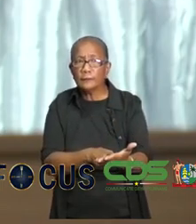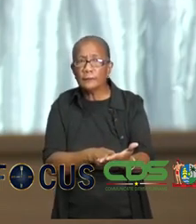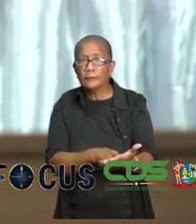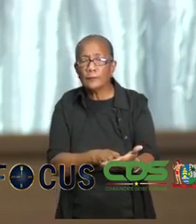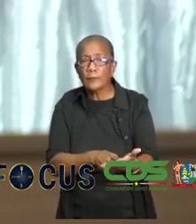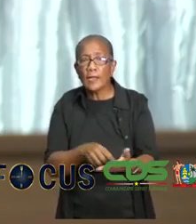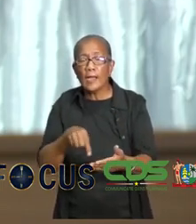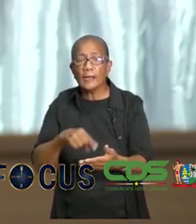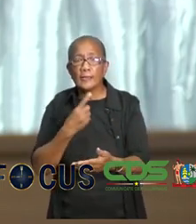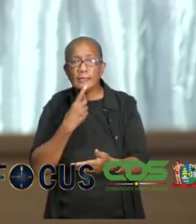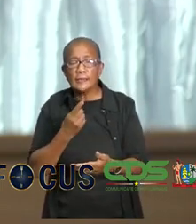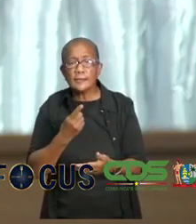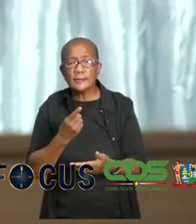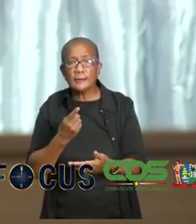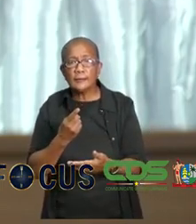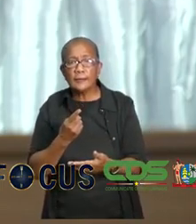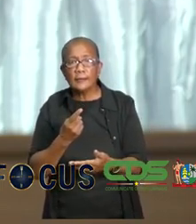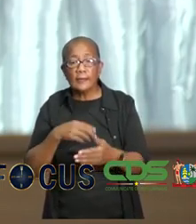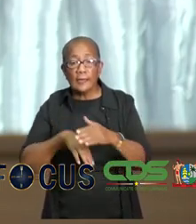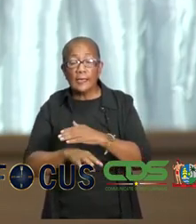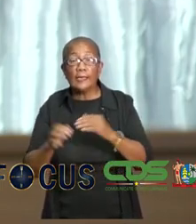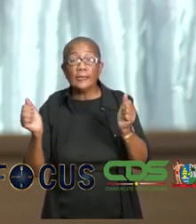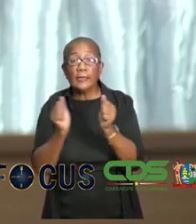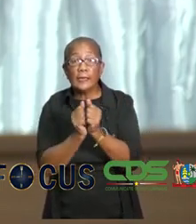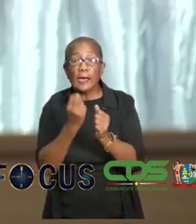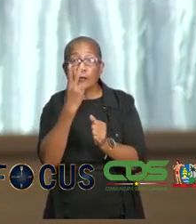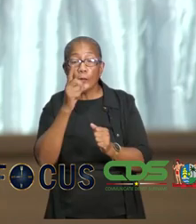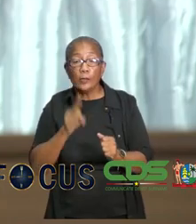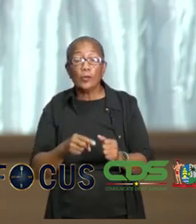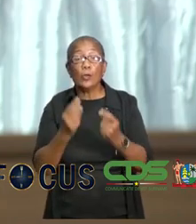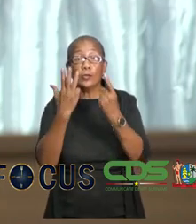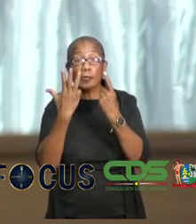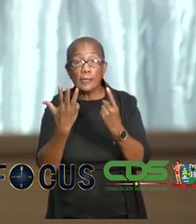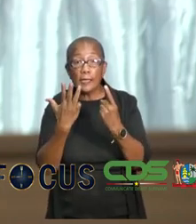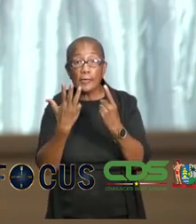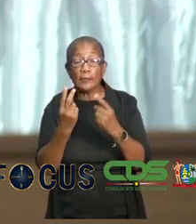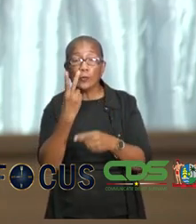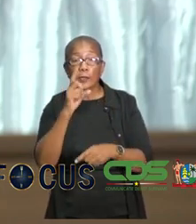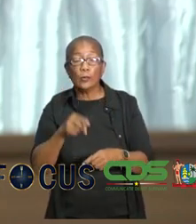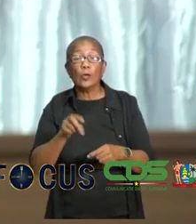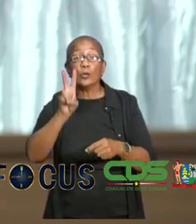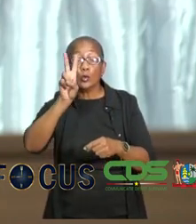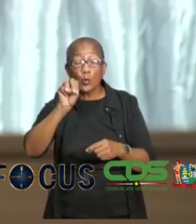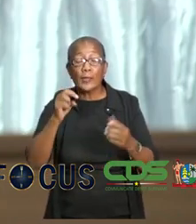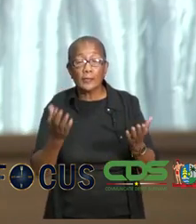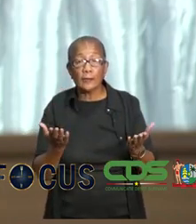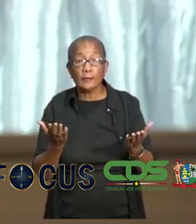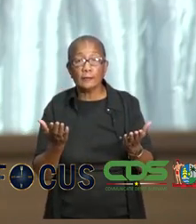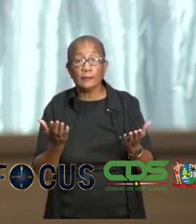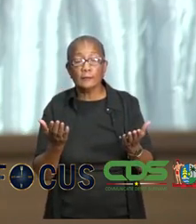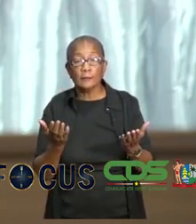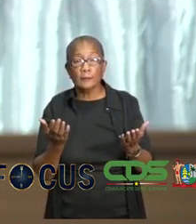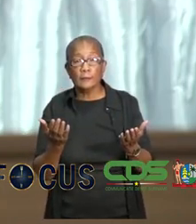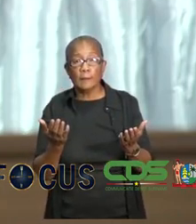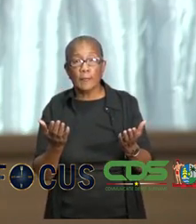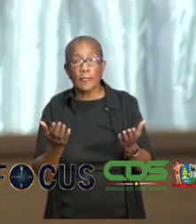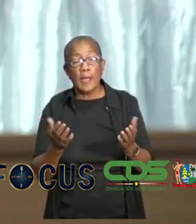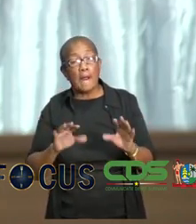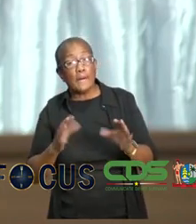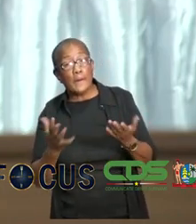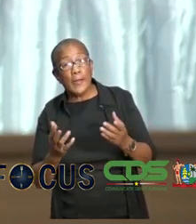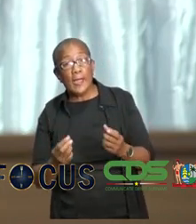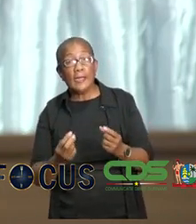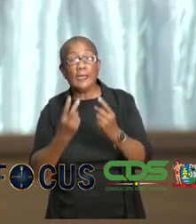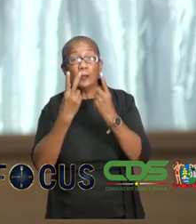Er is in de jaren 2019 en 2020 bijna